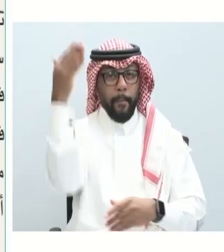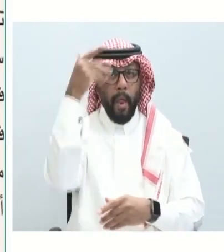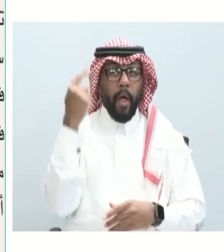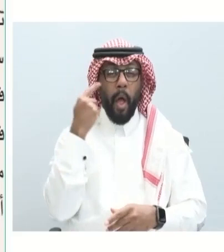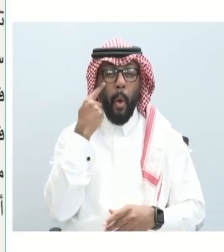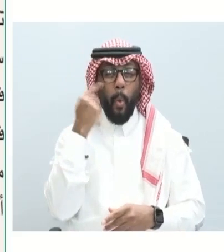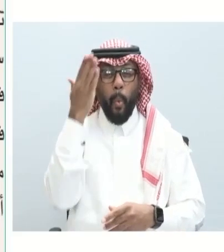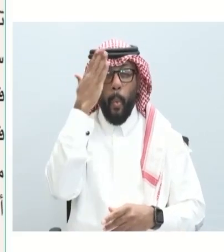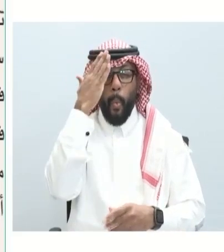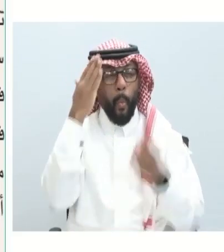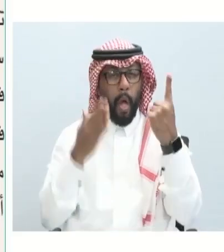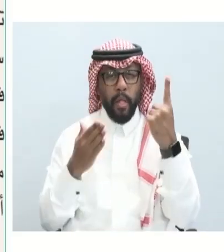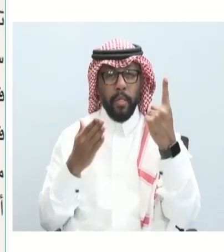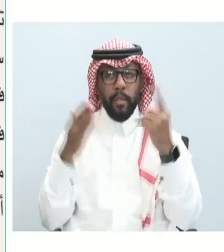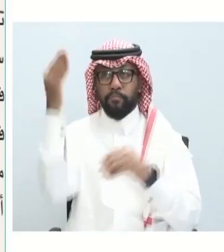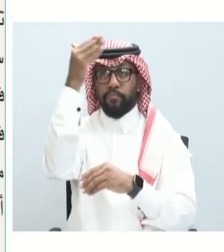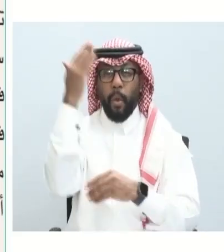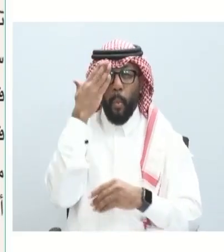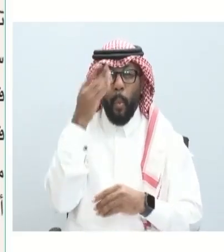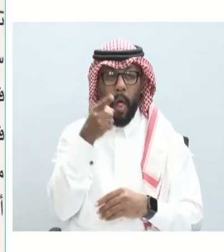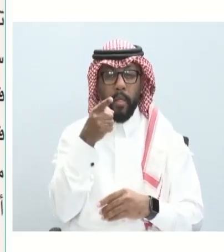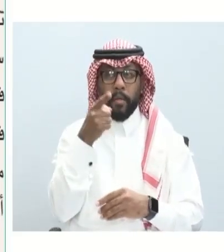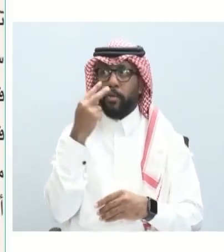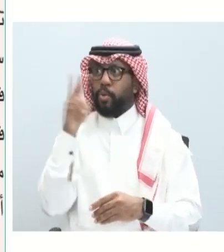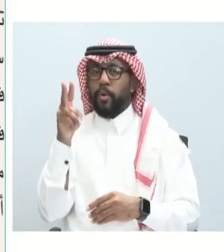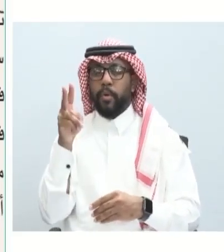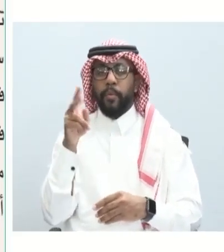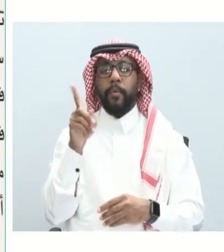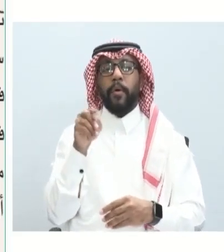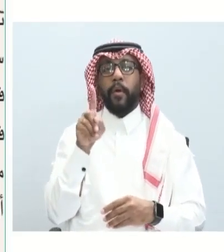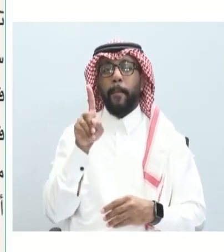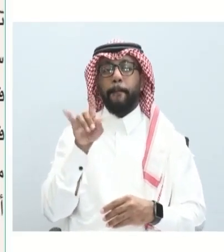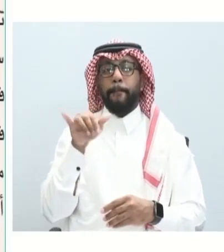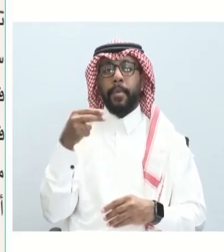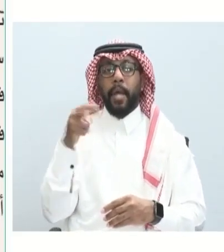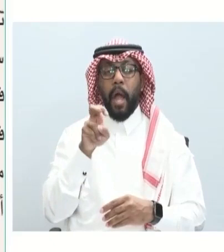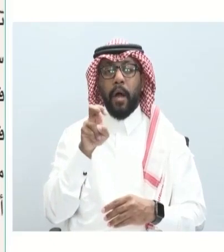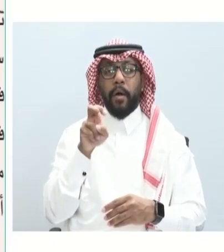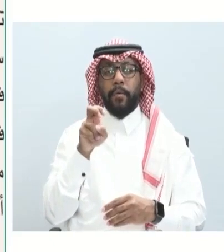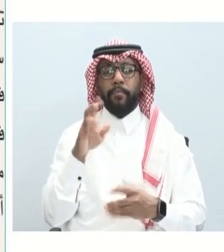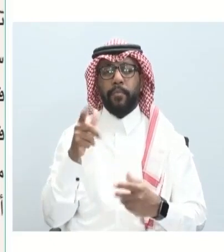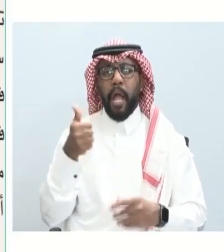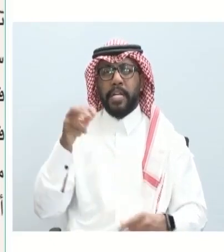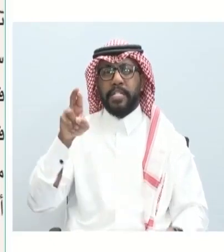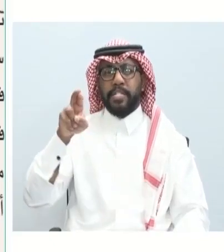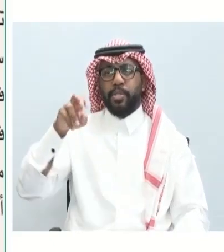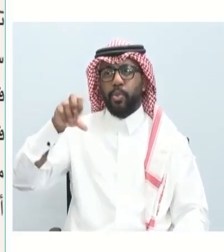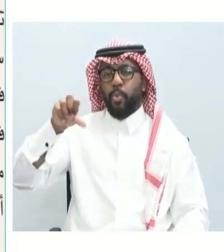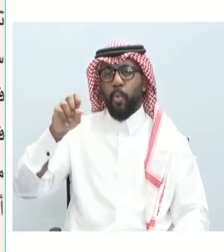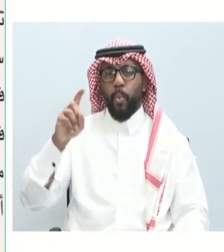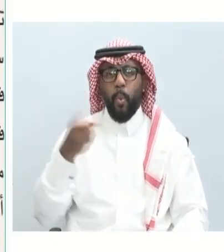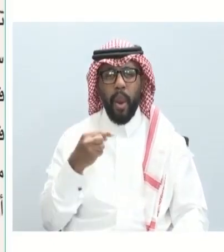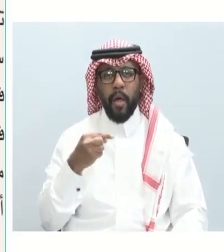قال الاعرابي نعم وساله ربيعه اهوى ازور اي ان